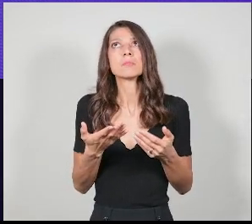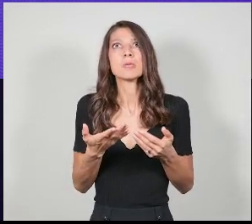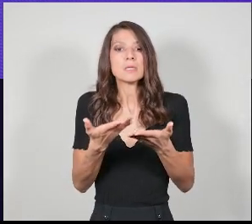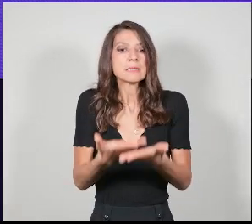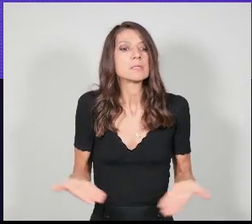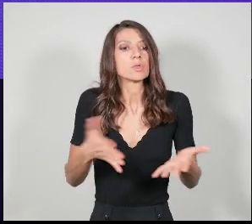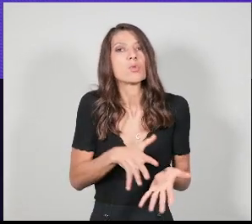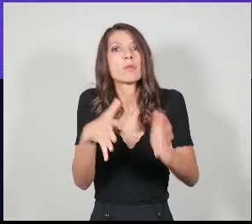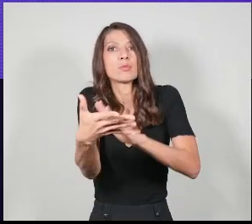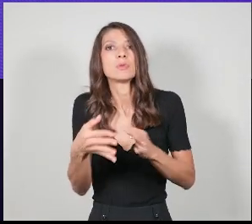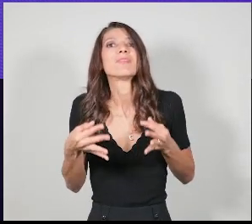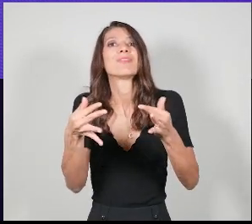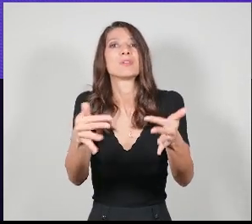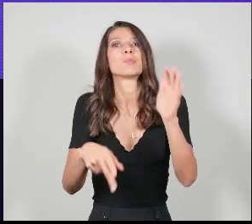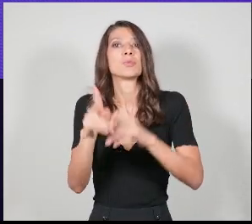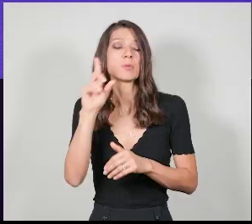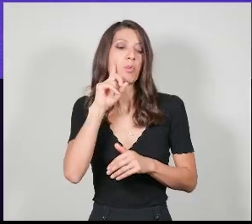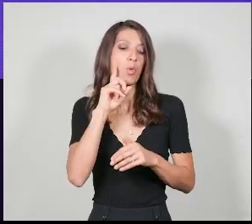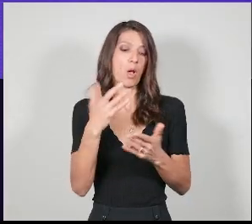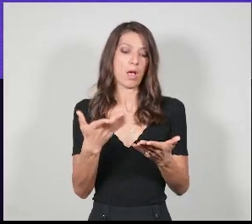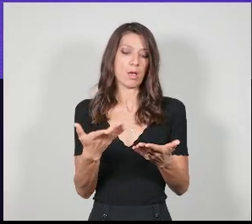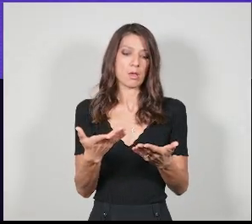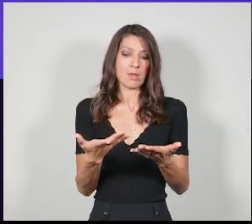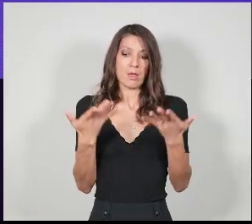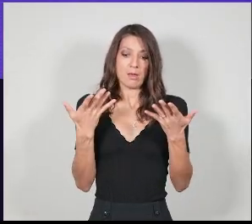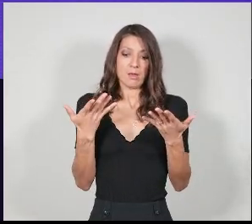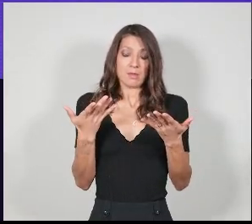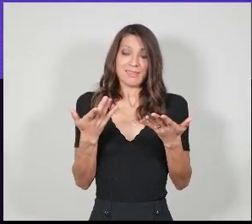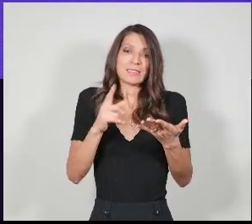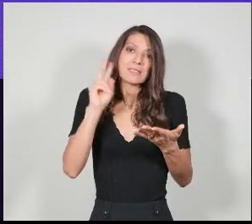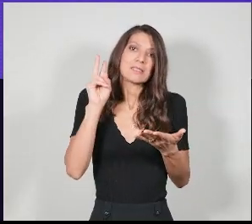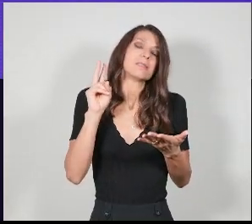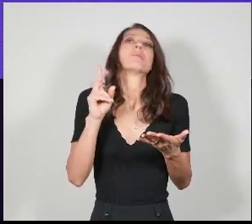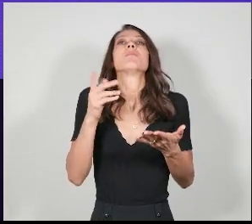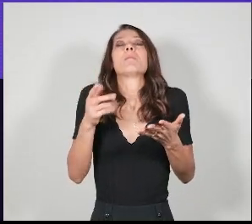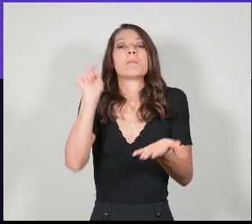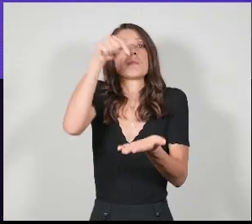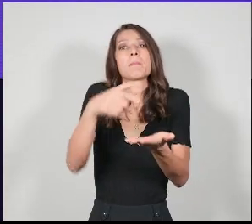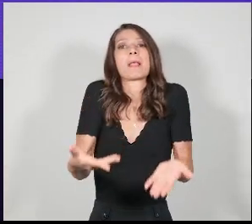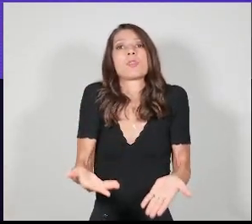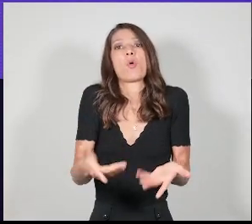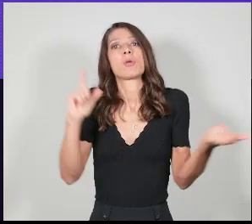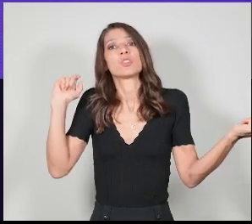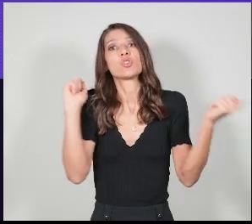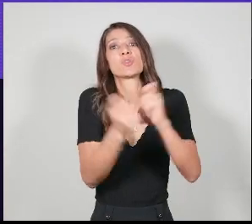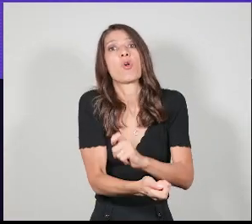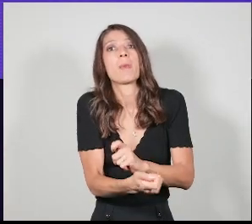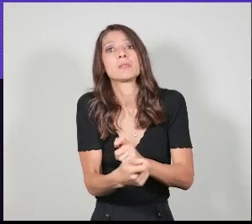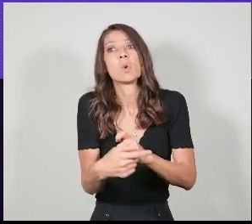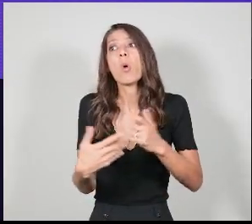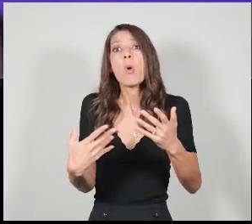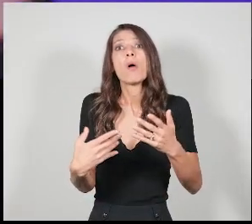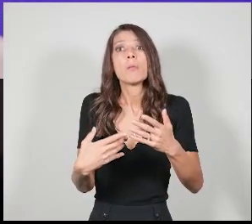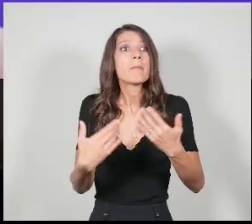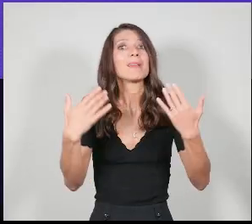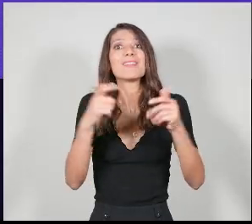qu'une fois de plus, ce n'est pas une transformation à un temps donné. Et peut-être que dans 5 ou 10 ans, on aura encore d'autres choses à inventer. Et